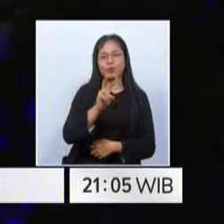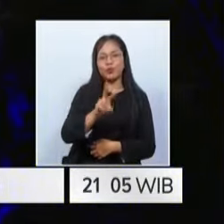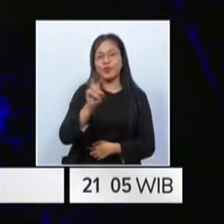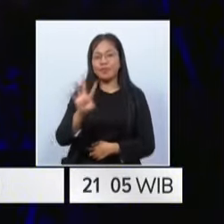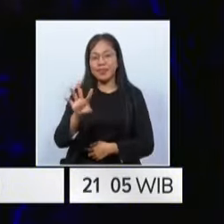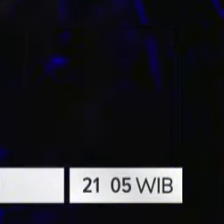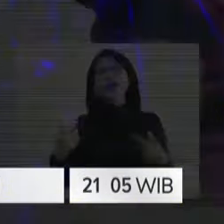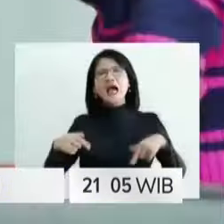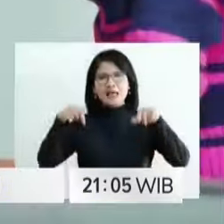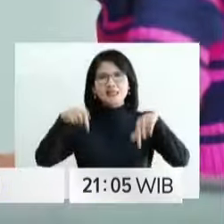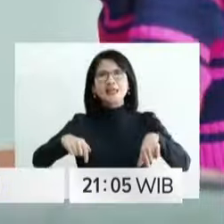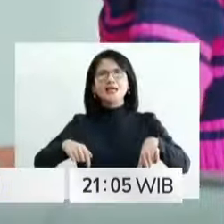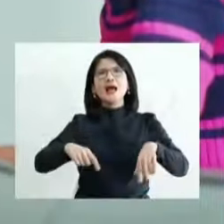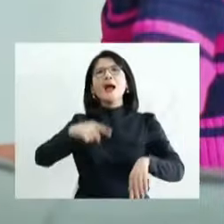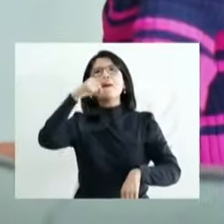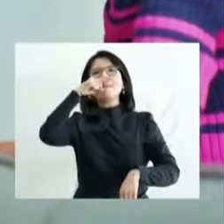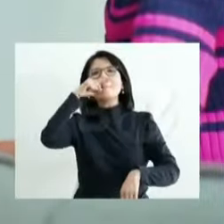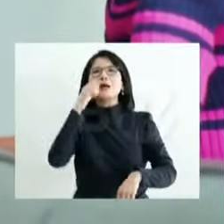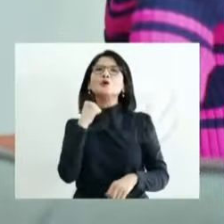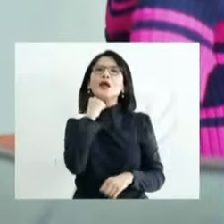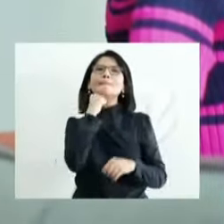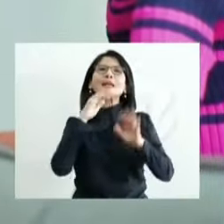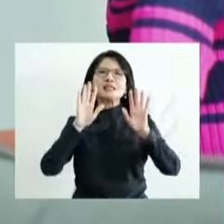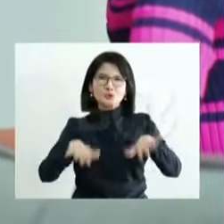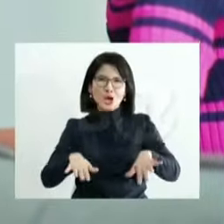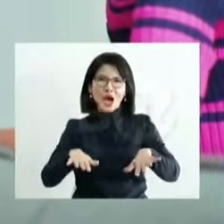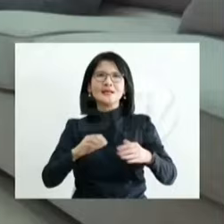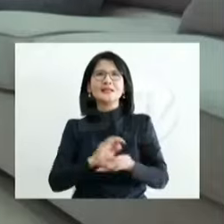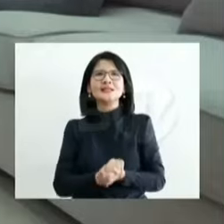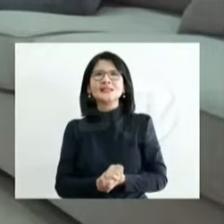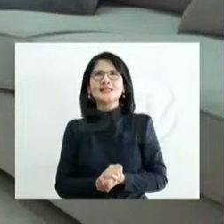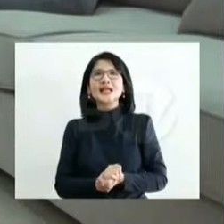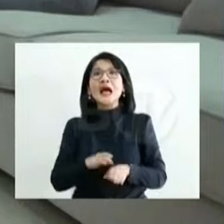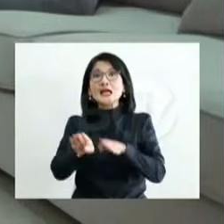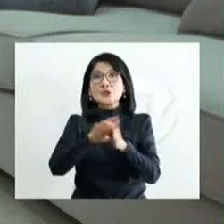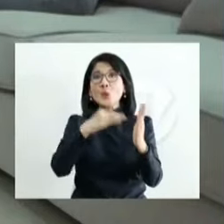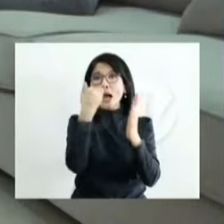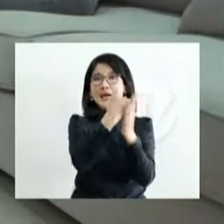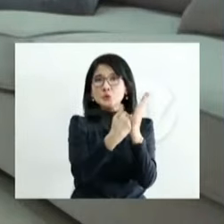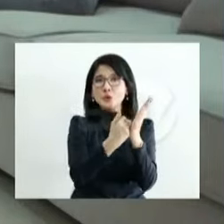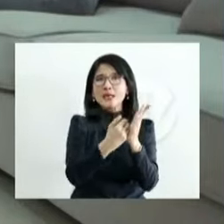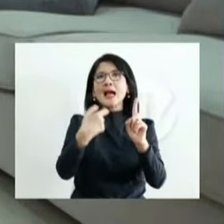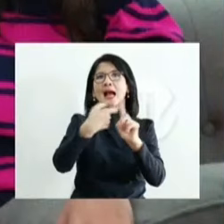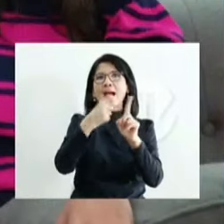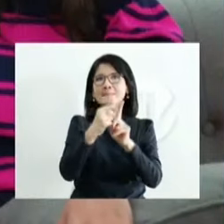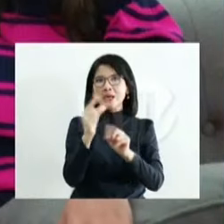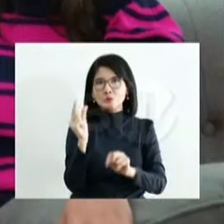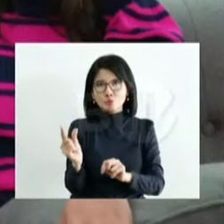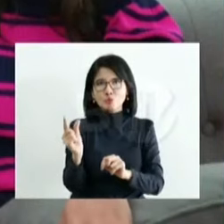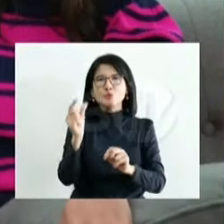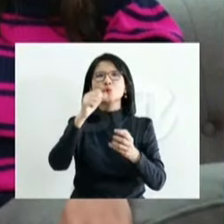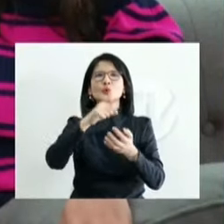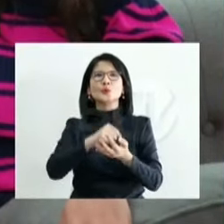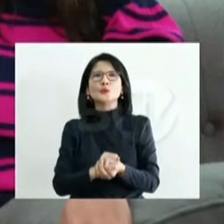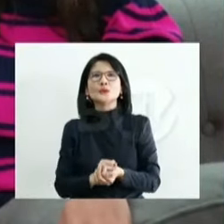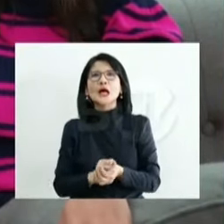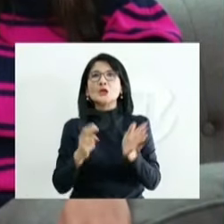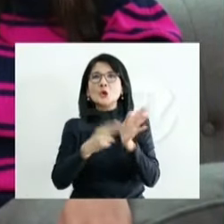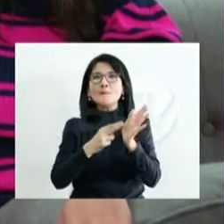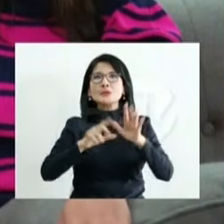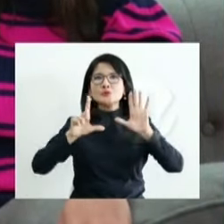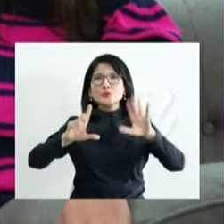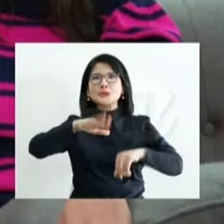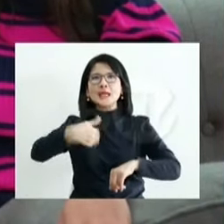2024 ya sekarang kan Bapak sudah jadi pensiunah sesuai dengan PKPU atau peraturan Komisi Pemilihan